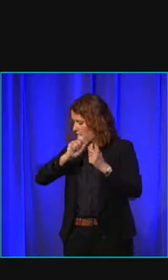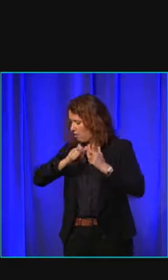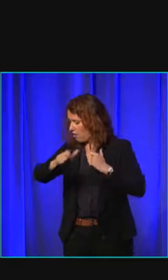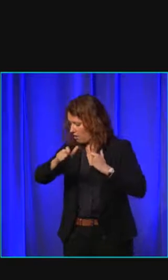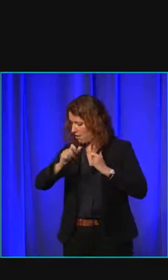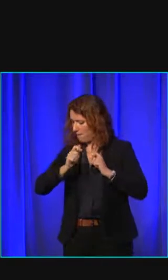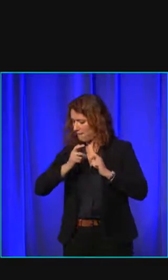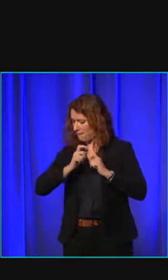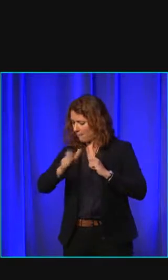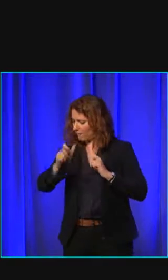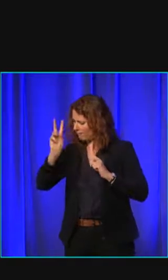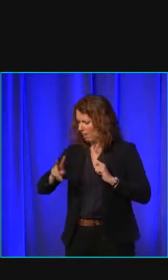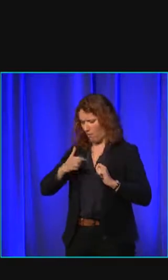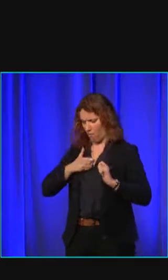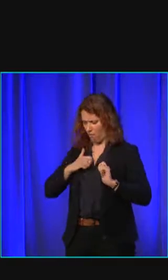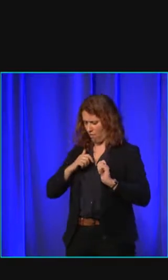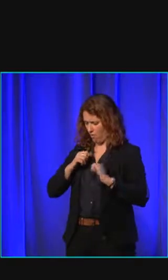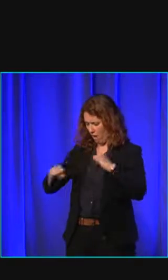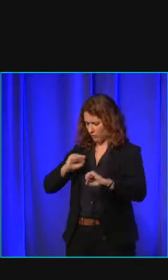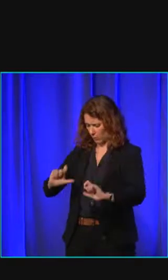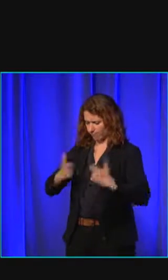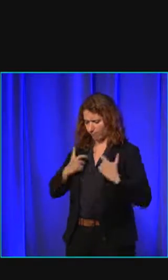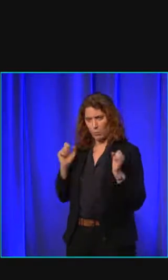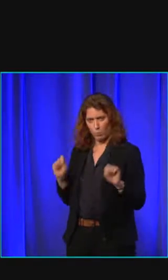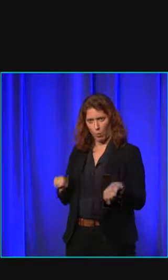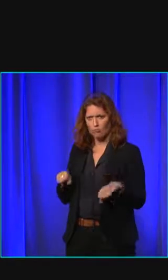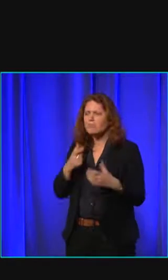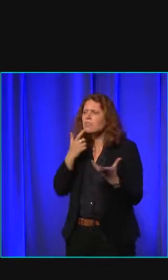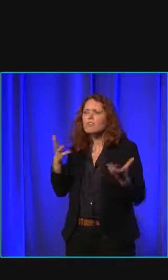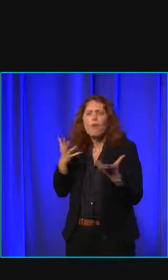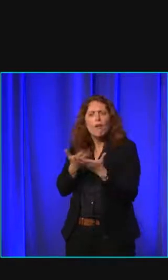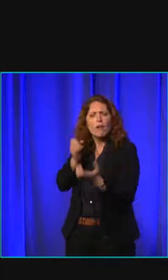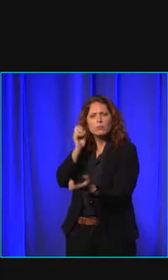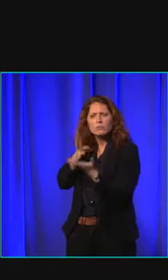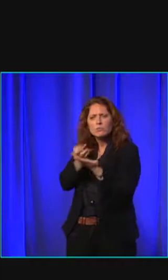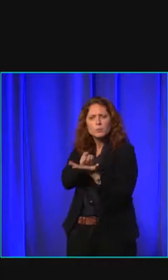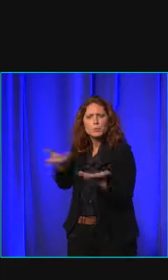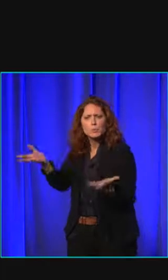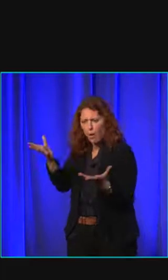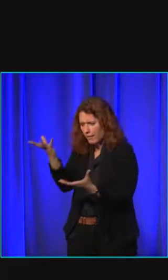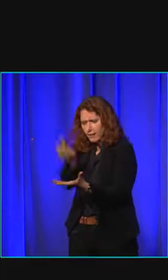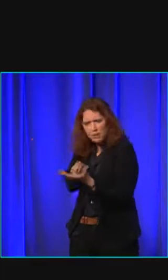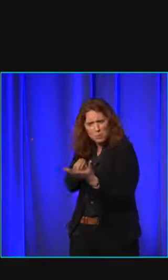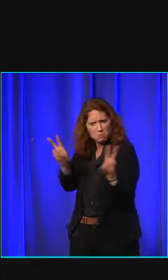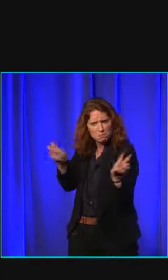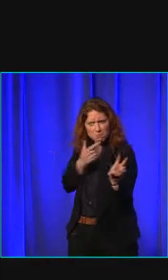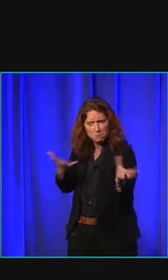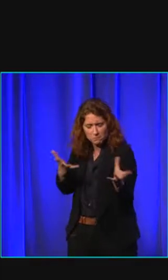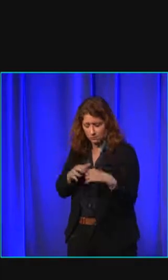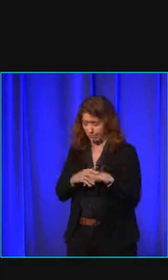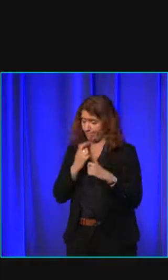de l'action. Alors, qu'est-ce que c'est que l'intégration multisensorielle ? C'est-à-dire, c'est un processus qui